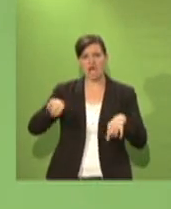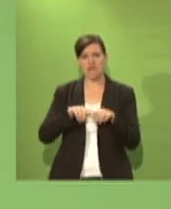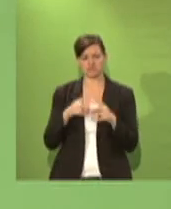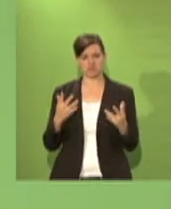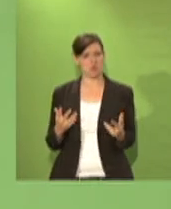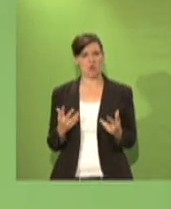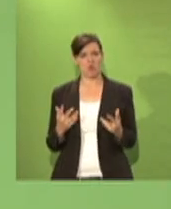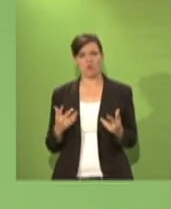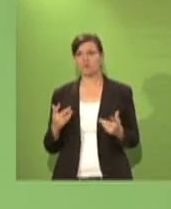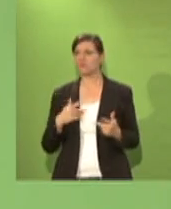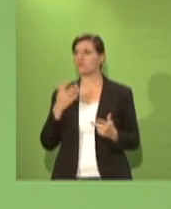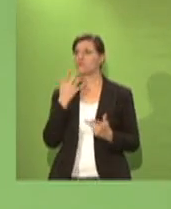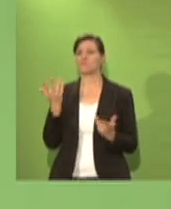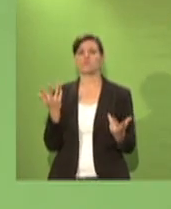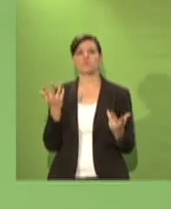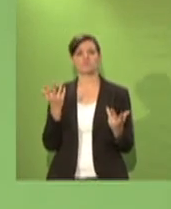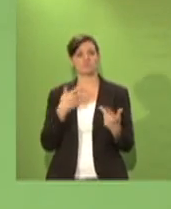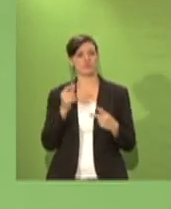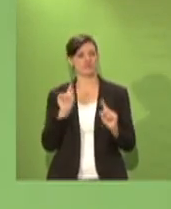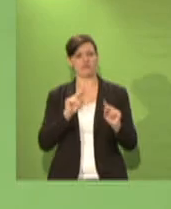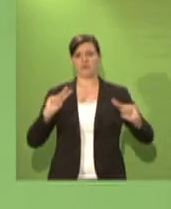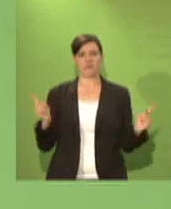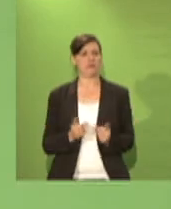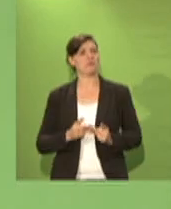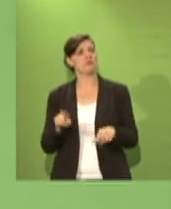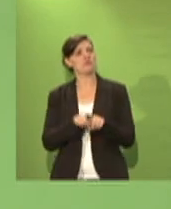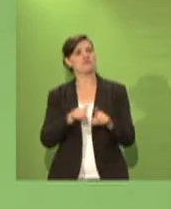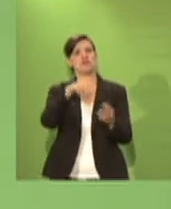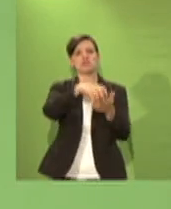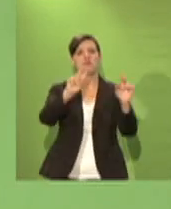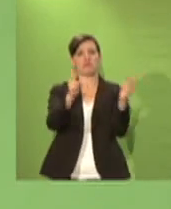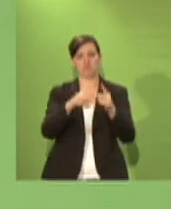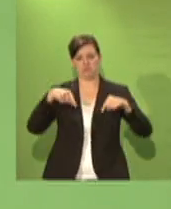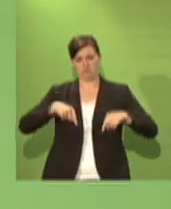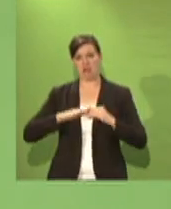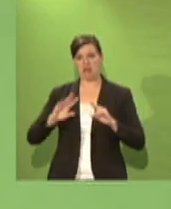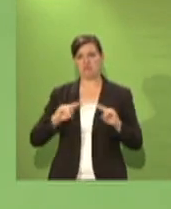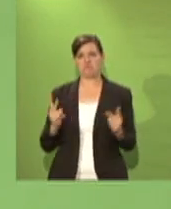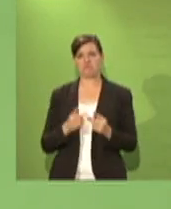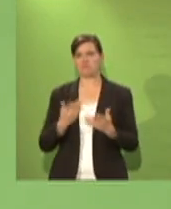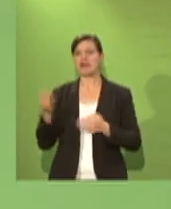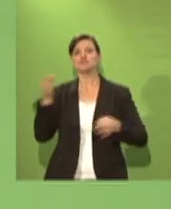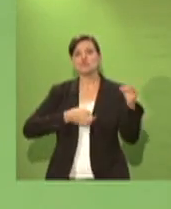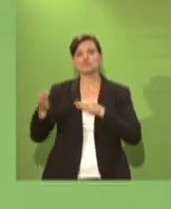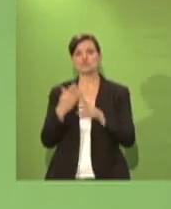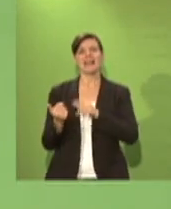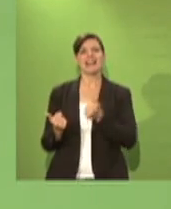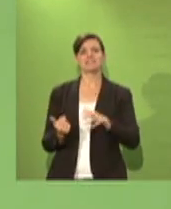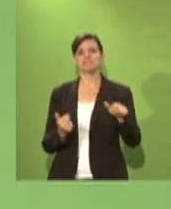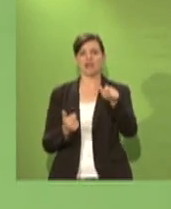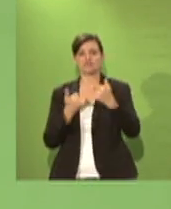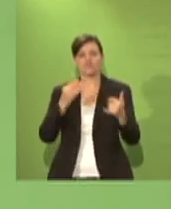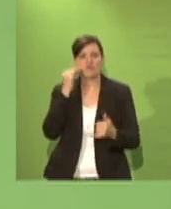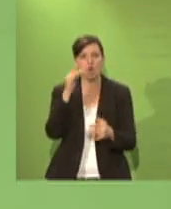sagt, na, zwischen zwei Großstädten ist mehr oder weniger homogen, haben wir sehr, sehr große Unterschiede. Wenn ich dann denke an Zuzugsregionen in Bornheim, im Linksrheinischen, wo ich noch wohne,